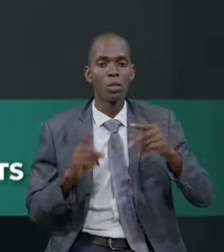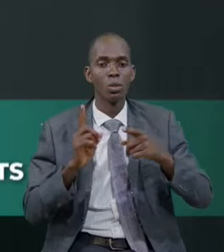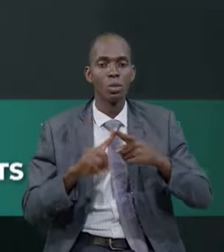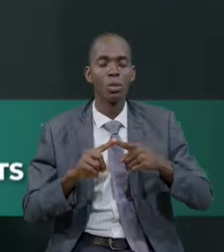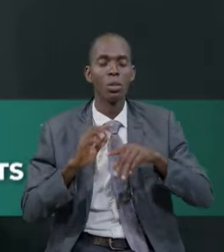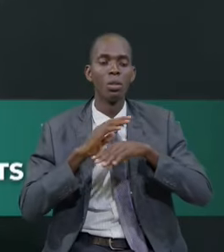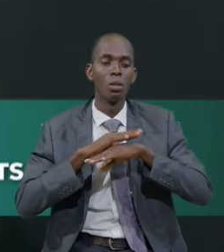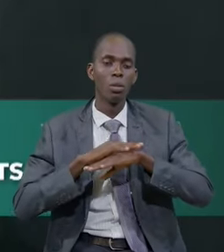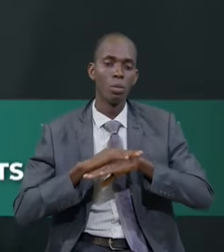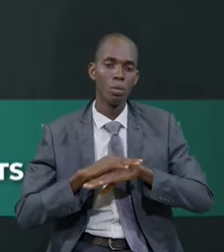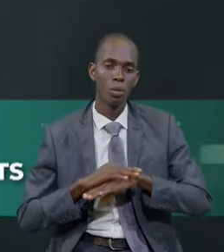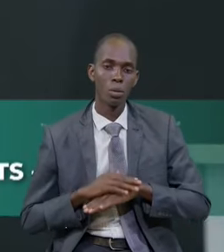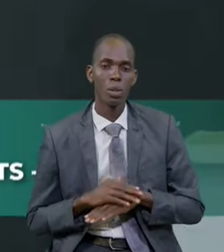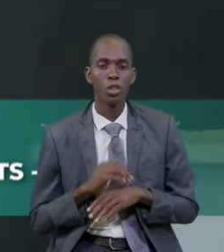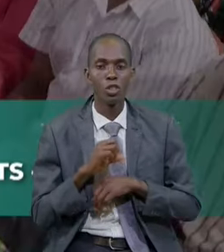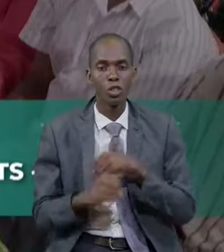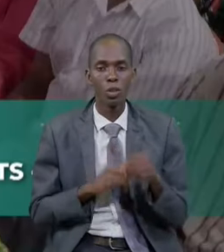soulager,